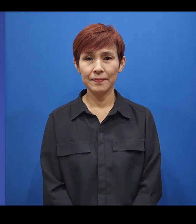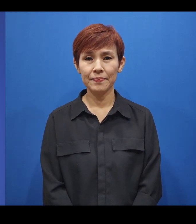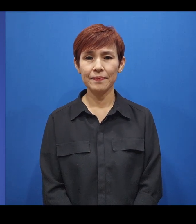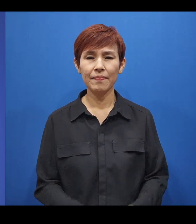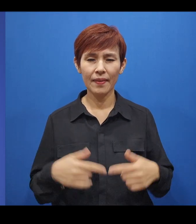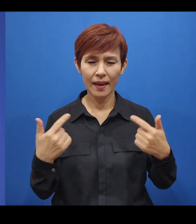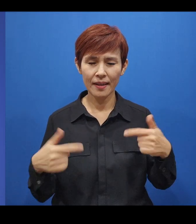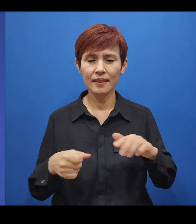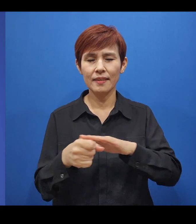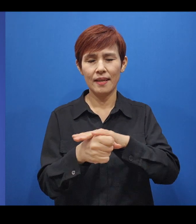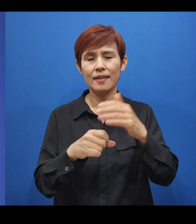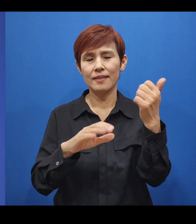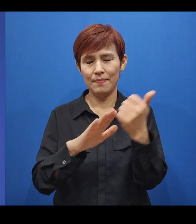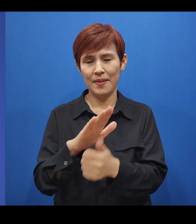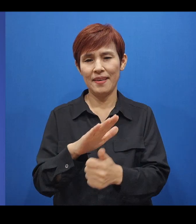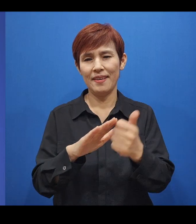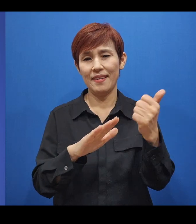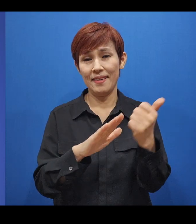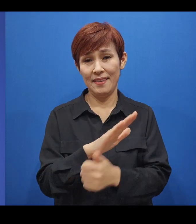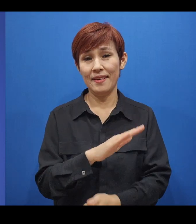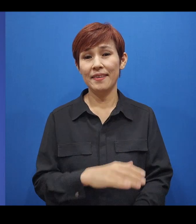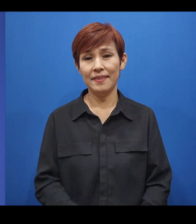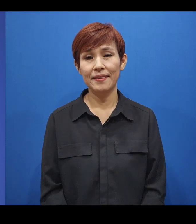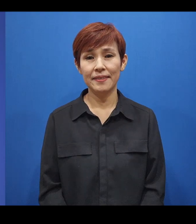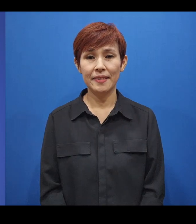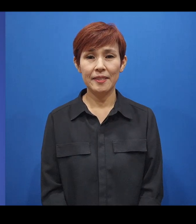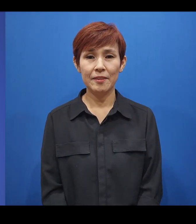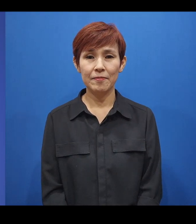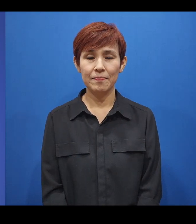늘 사랑에 실패해요.